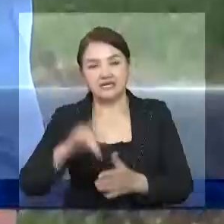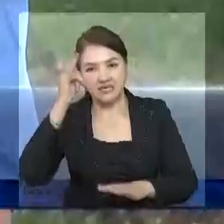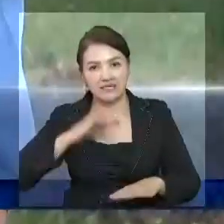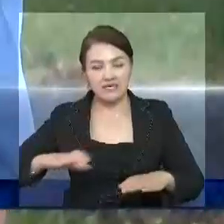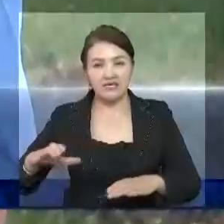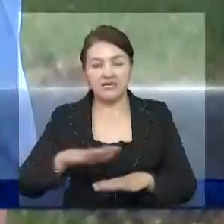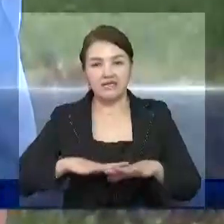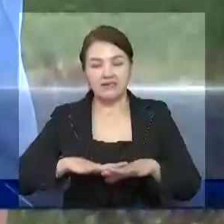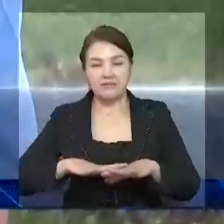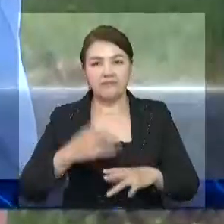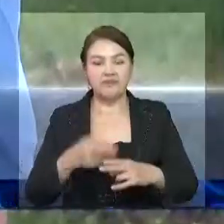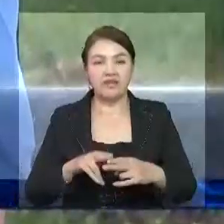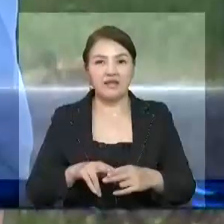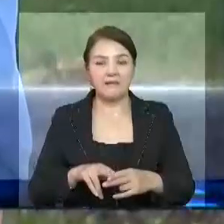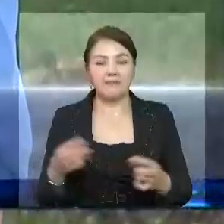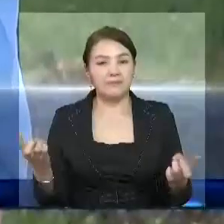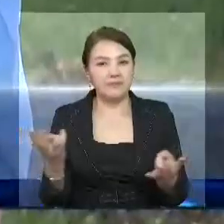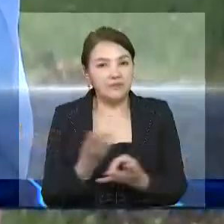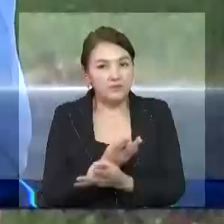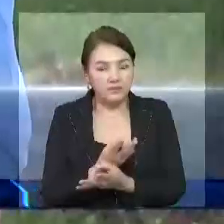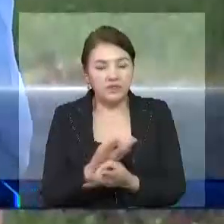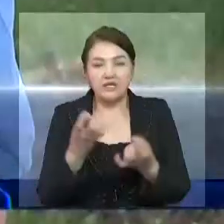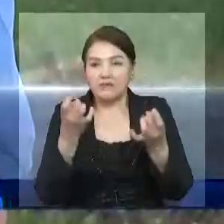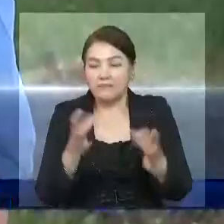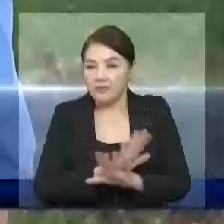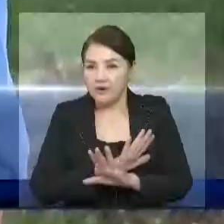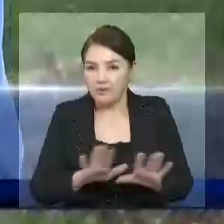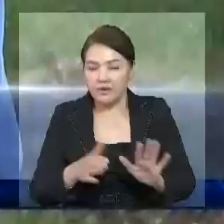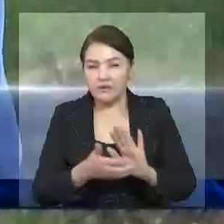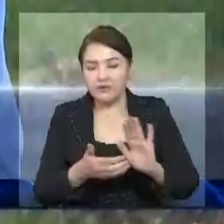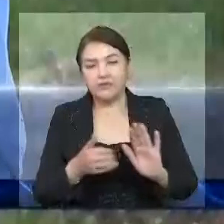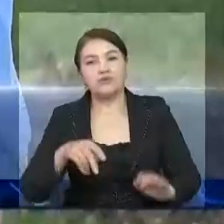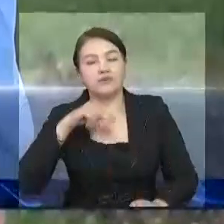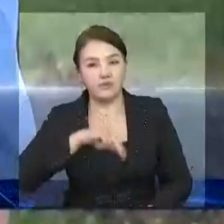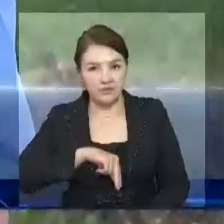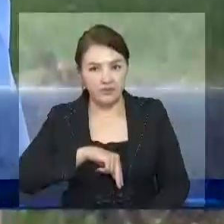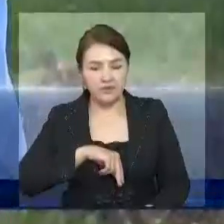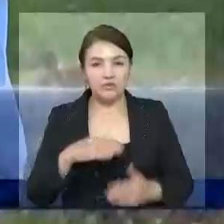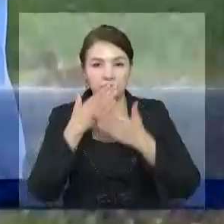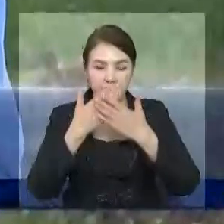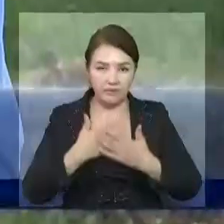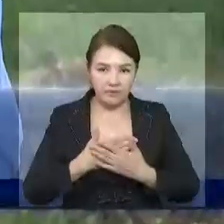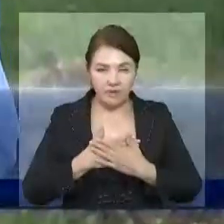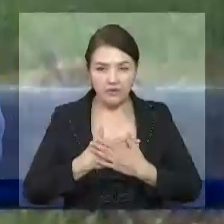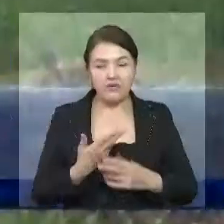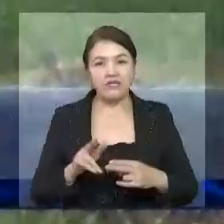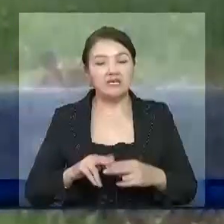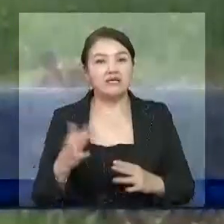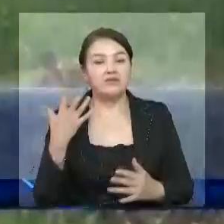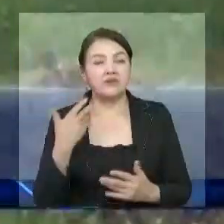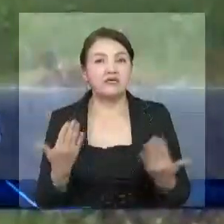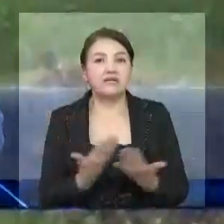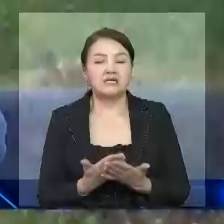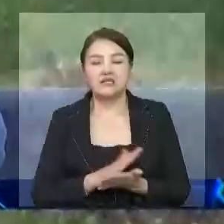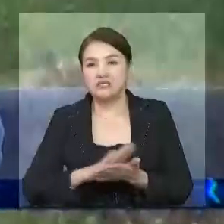Казахстан» – это не по необходимости, это по зову души, это чтобы с любовью. Это когда даже если